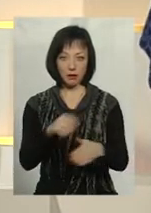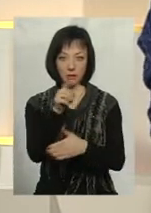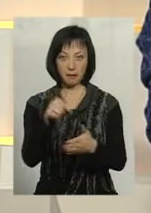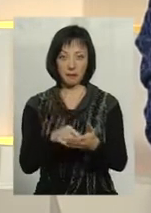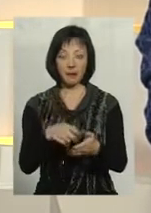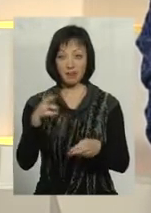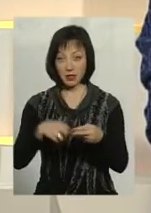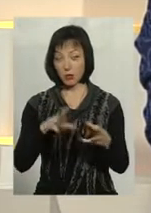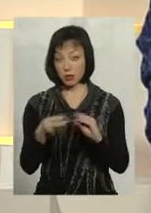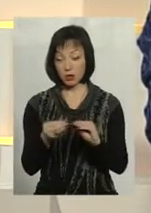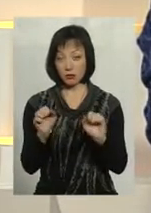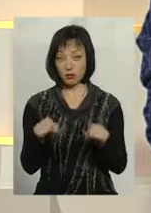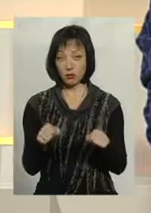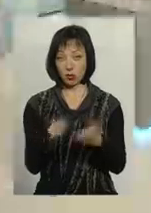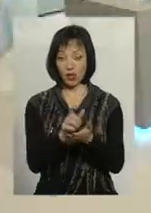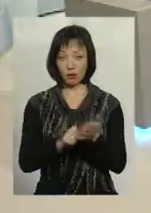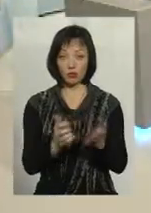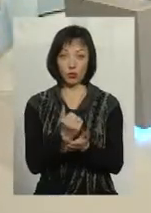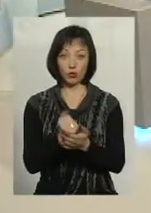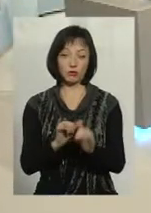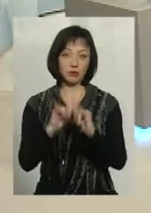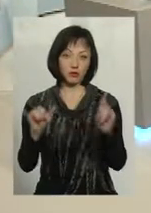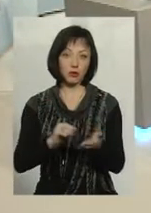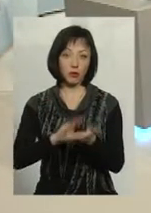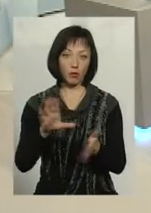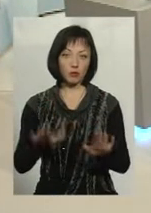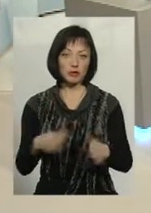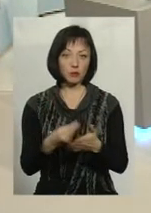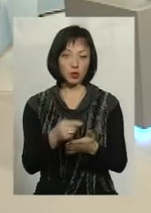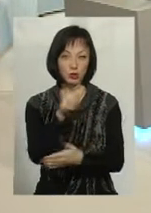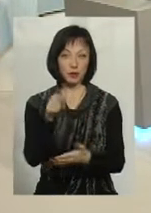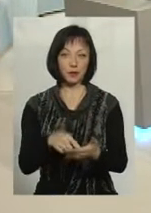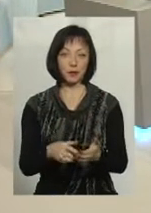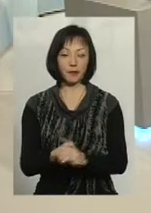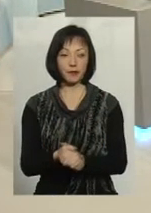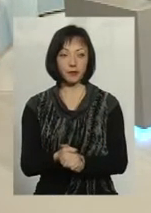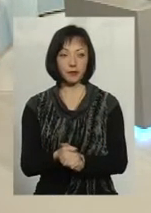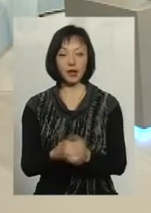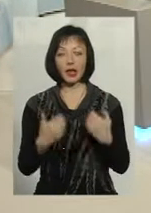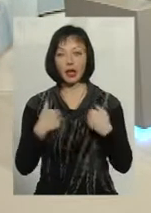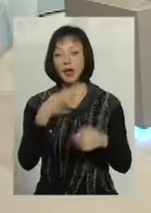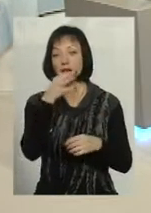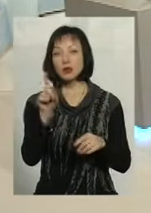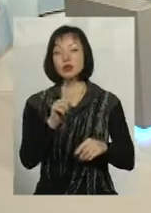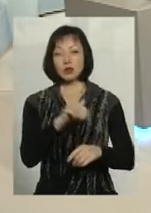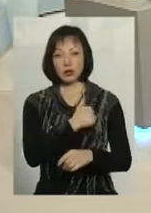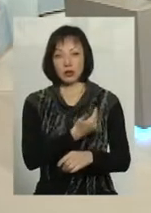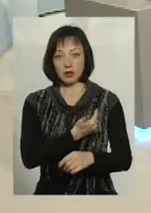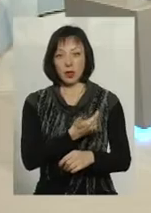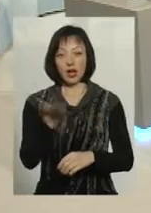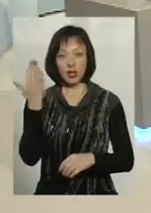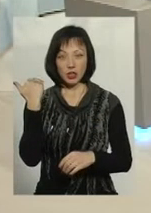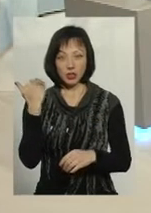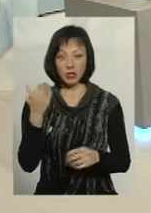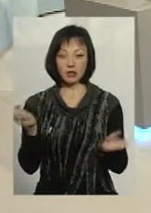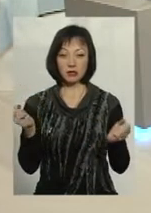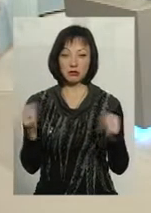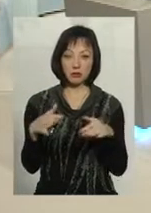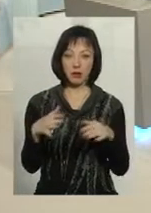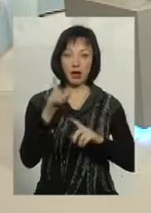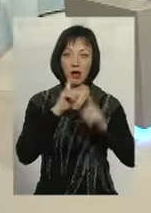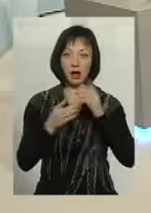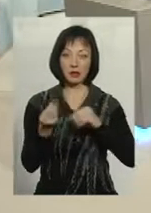того, не доодержите в відсотковому відношенні аналогічні суми коштів в 2017 році, тому